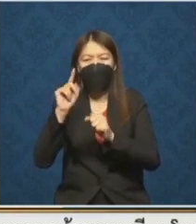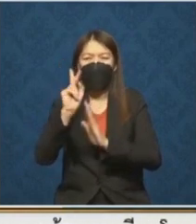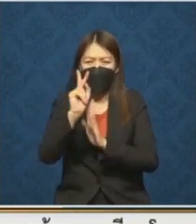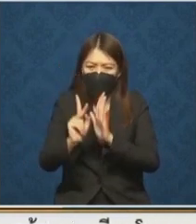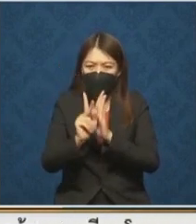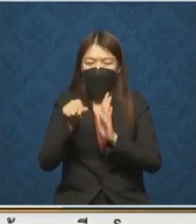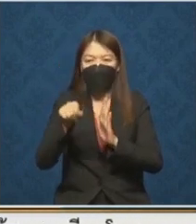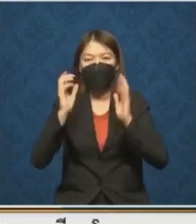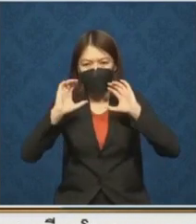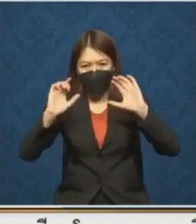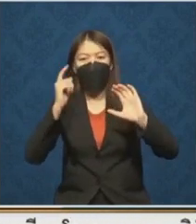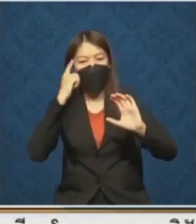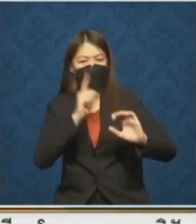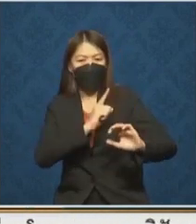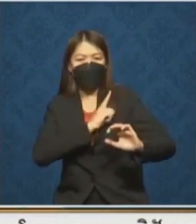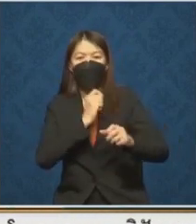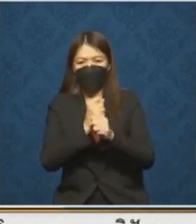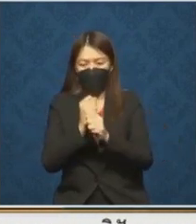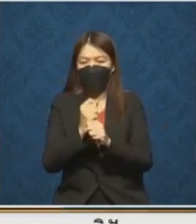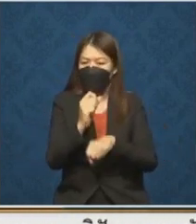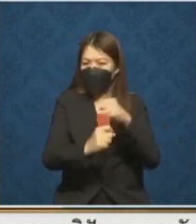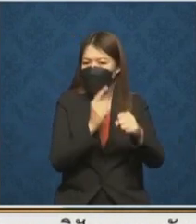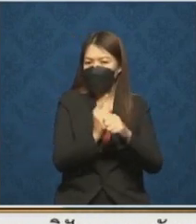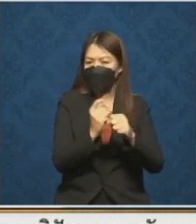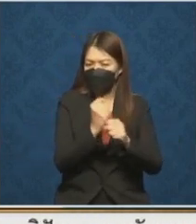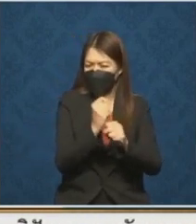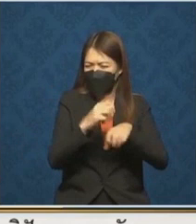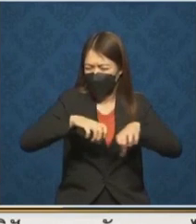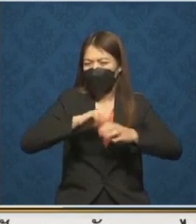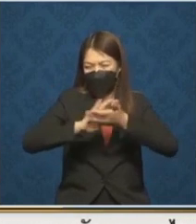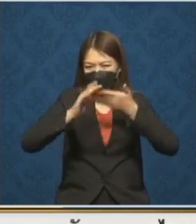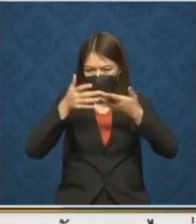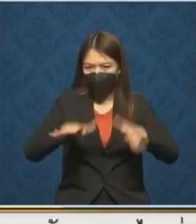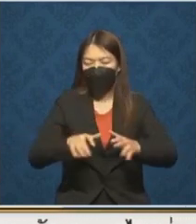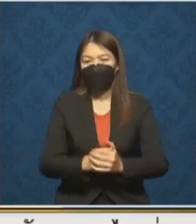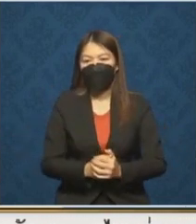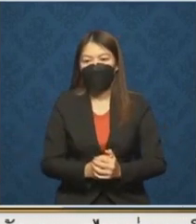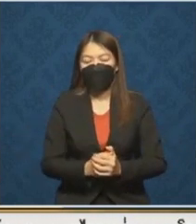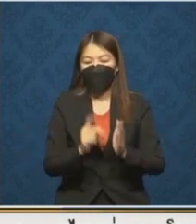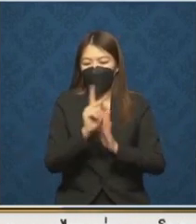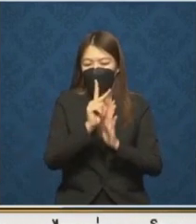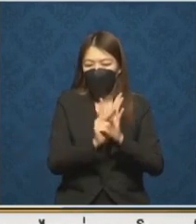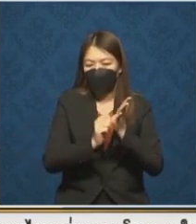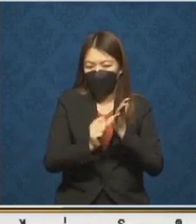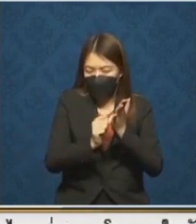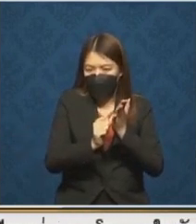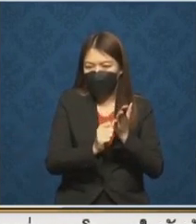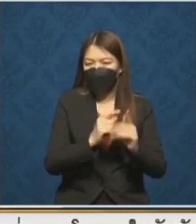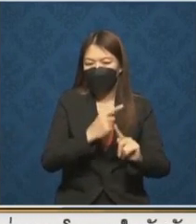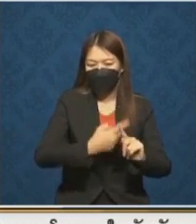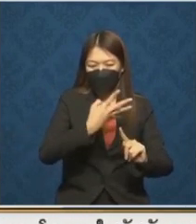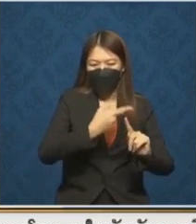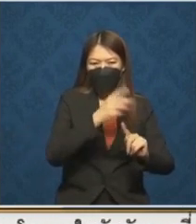ศมากมายที่รัฐบาลต้องทำจะตองทำใหเสรจใ 1 ปีวันนี้ วันท 6 เมศา